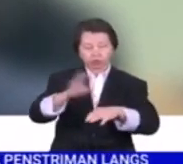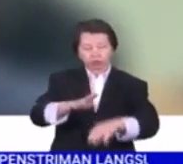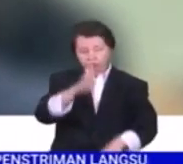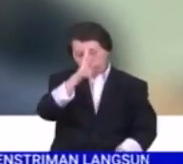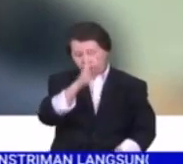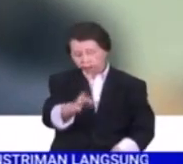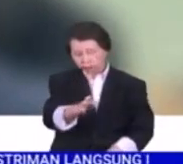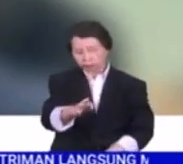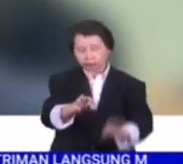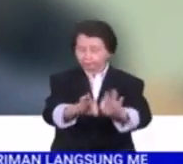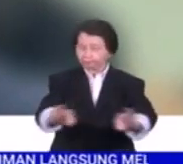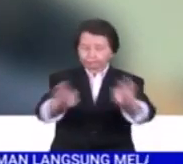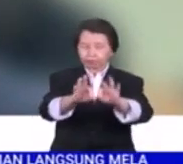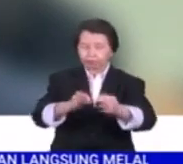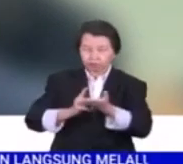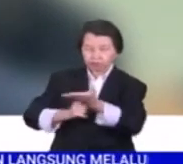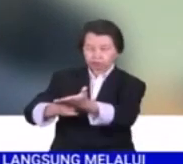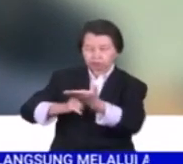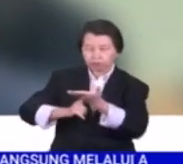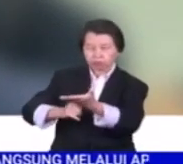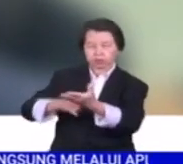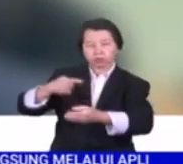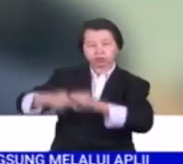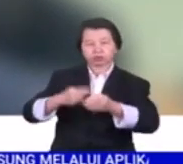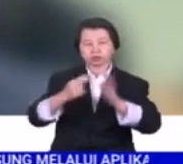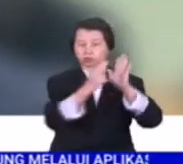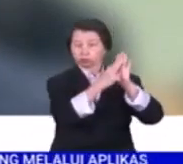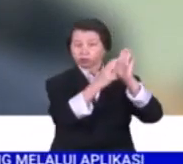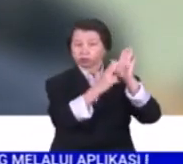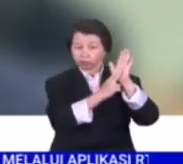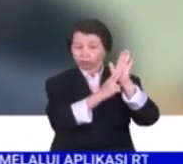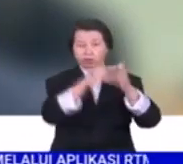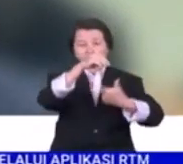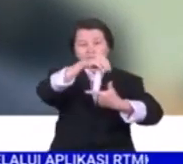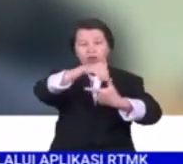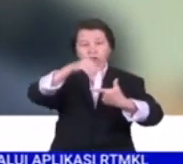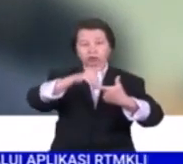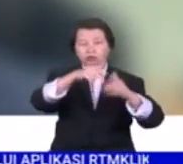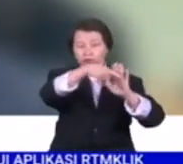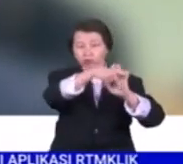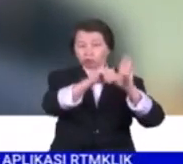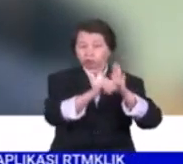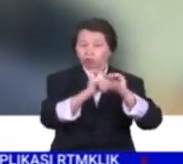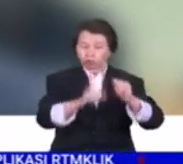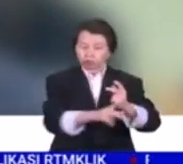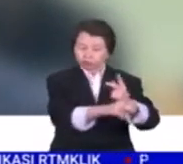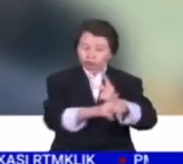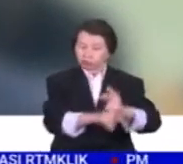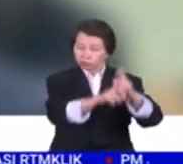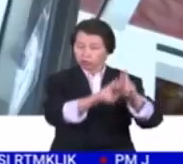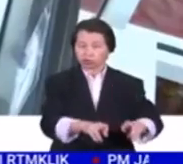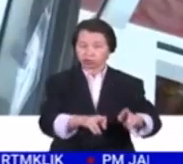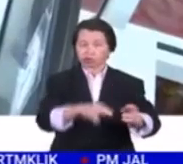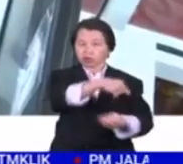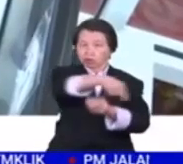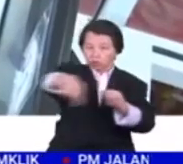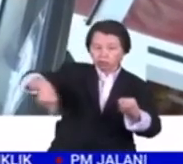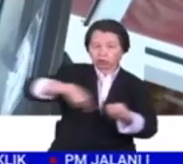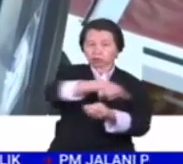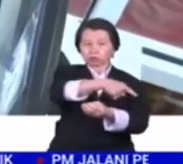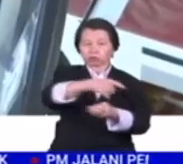lebih menekankan soal perbincangan berkenaan undang-undang ataupun polisi yang dapat melindungi pengguna di rantau ASEAN.